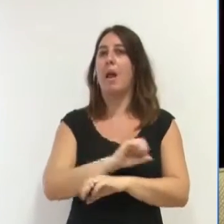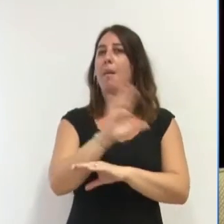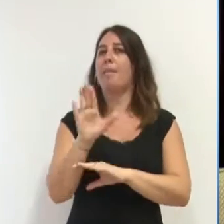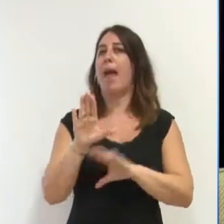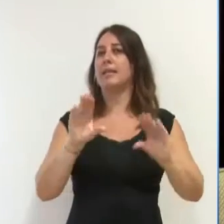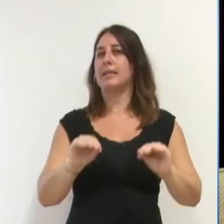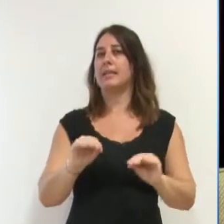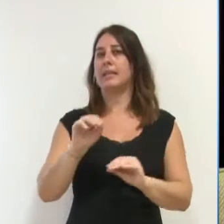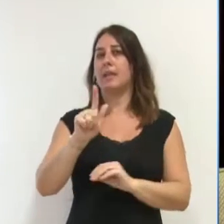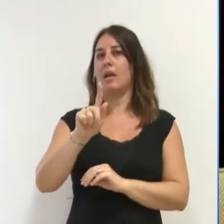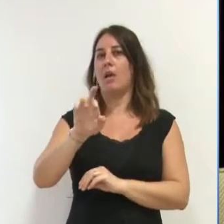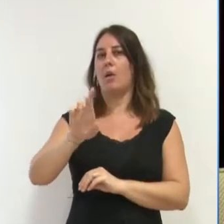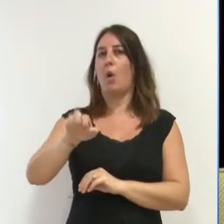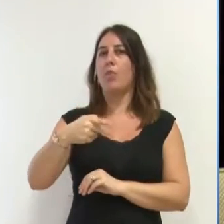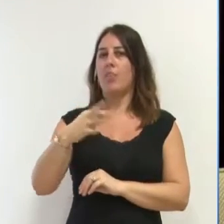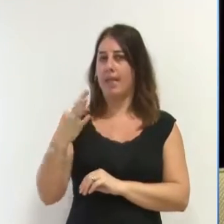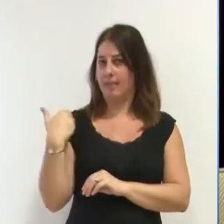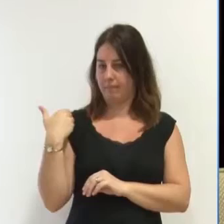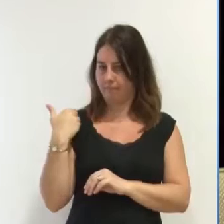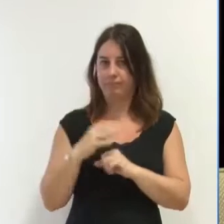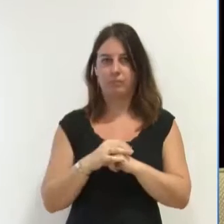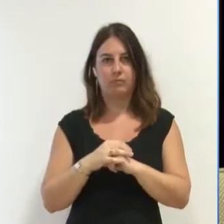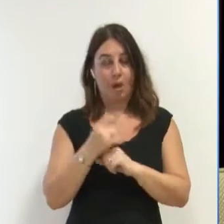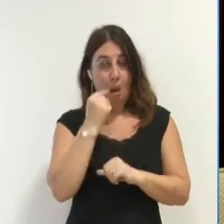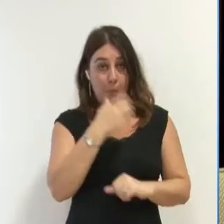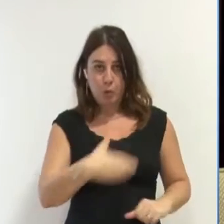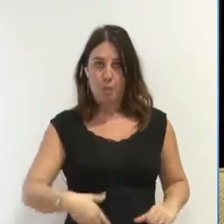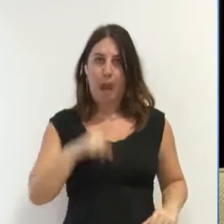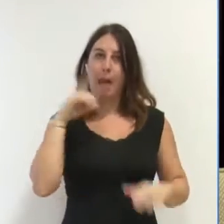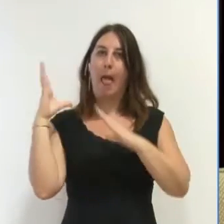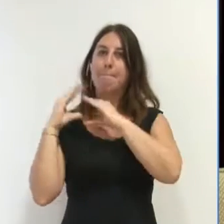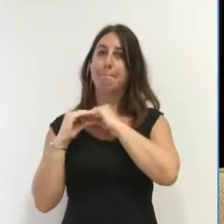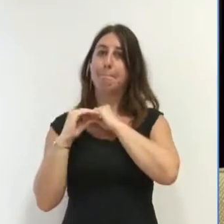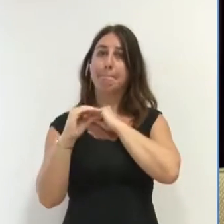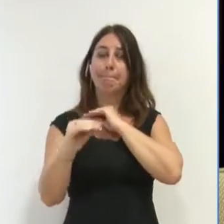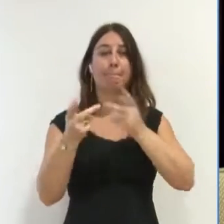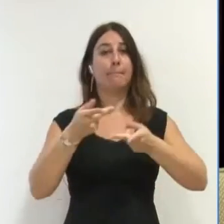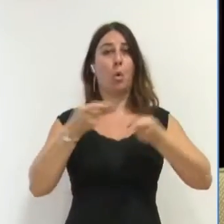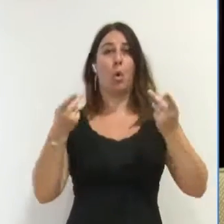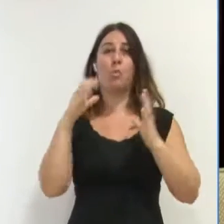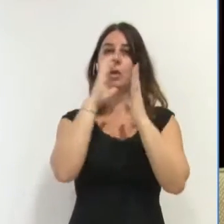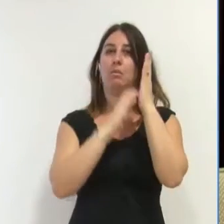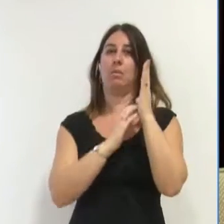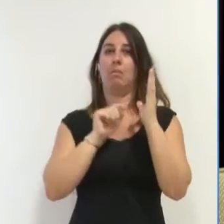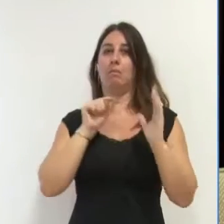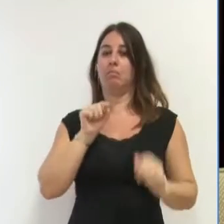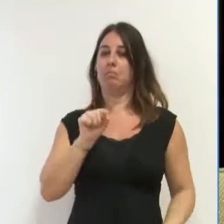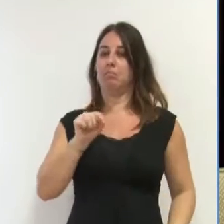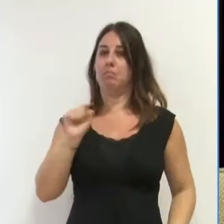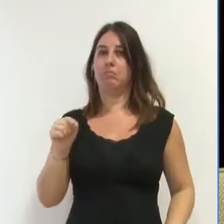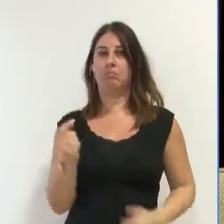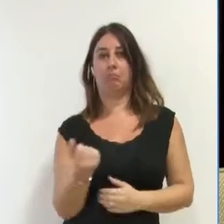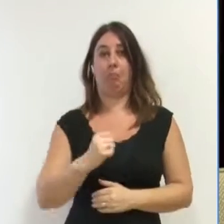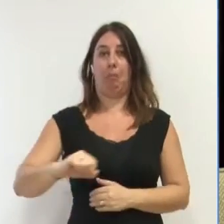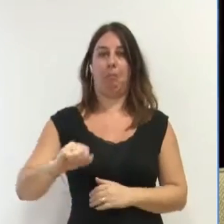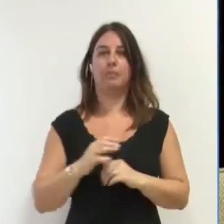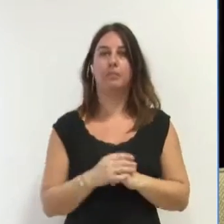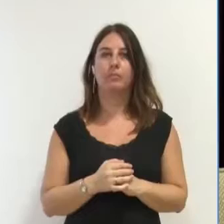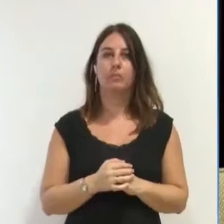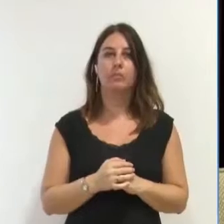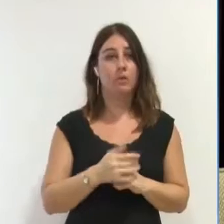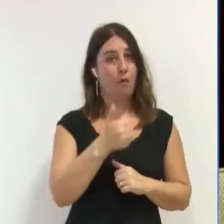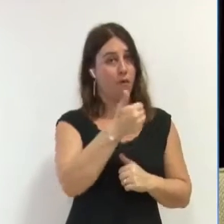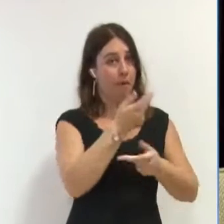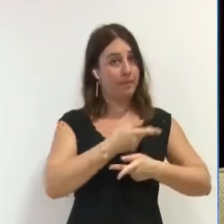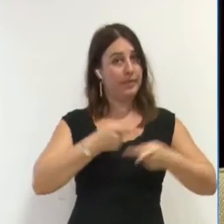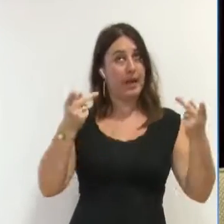Le maire de Grenoble, jusque-là silencieux, s'est fendu d'un simple communiqué, point de suspension, où il botte en touche. » Vous déclariez en effet voir